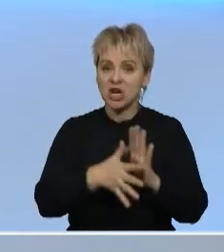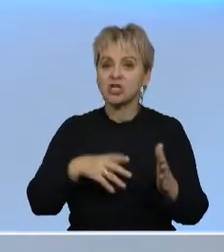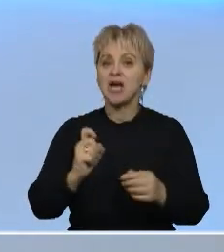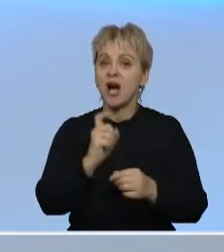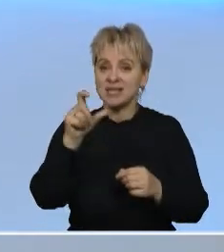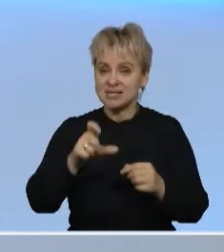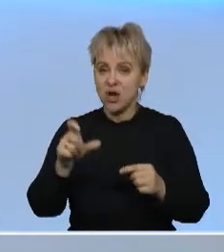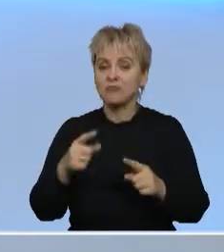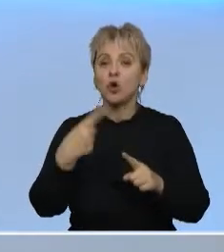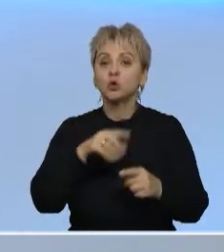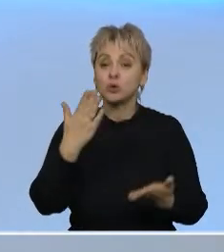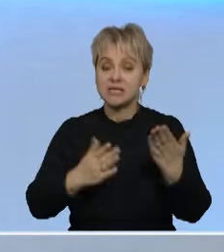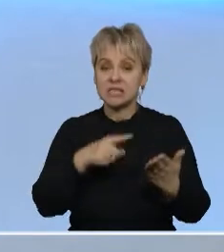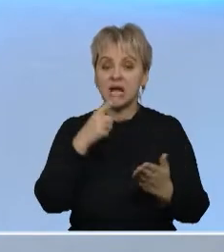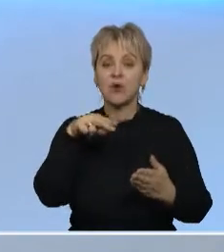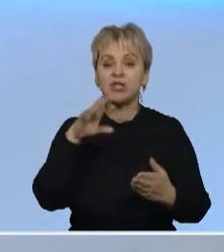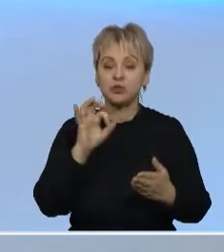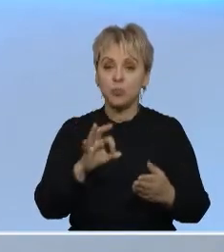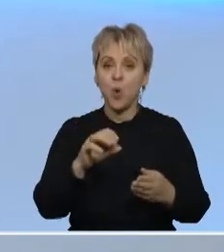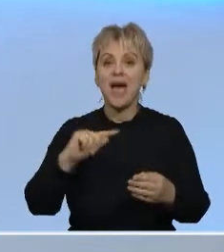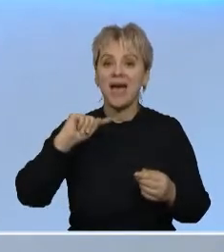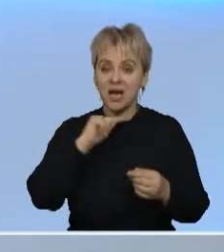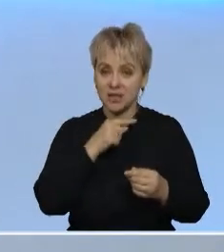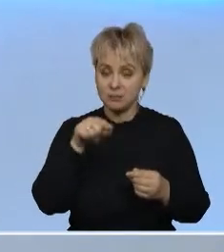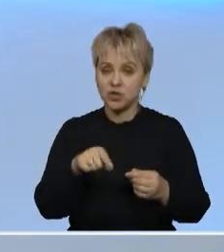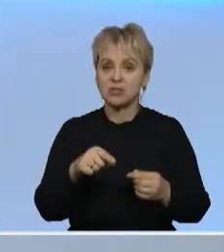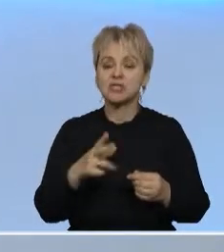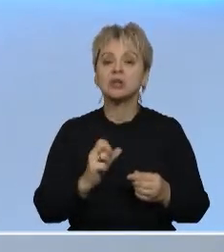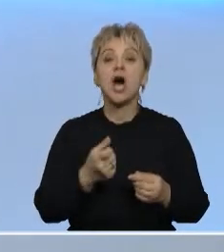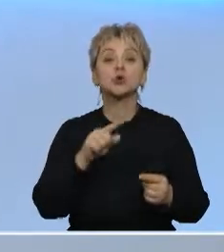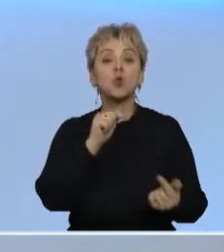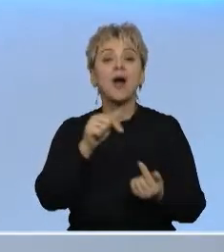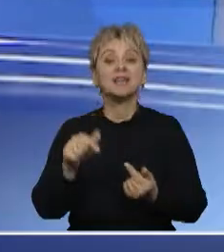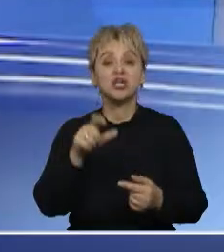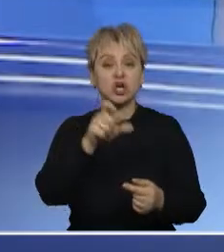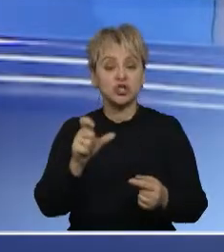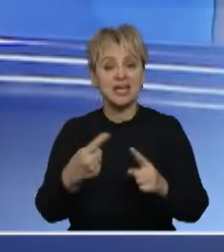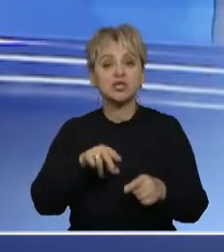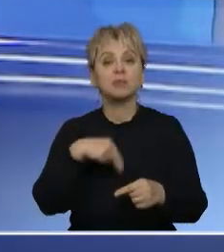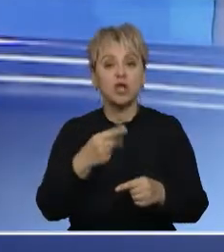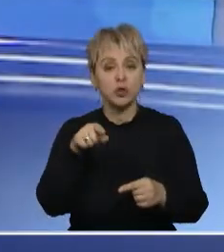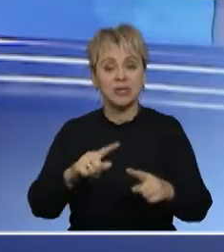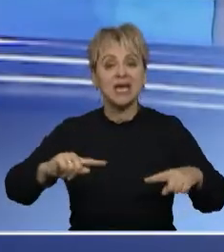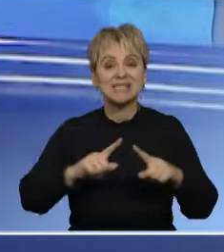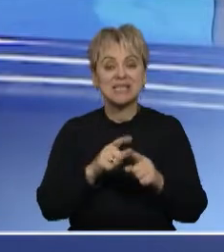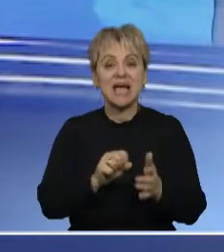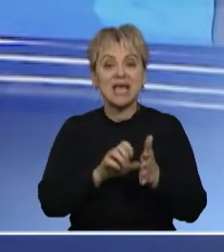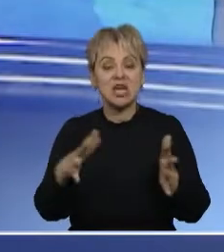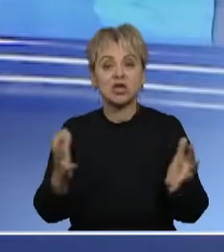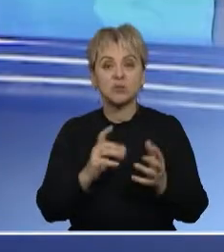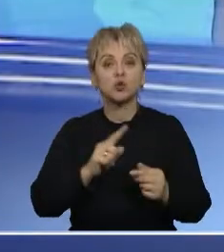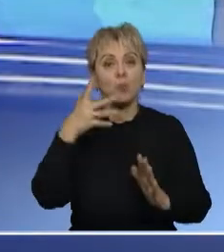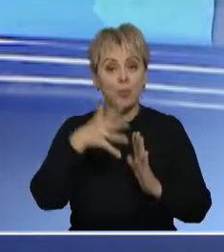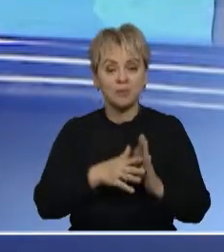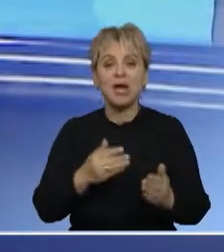собственников. То есть, если говорить по экономичности… Да, у нас что есть... конкретно вот жителям это дает технология энергосбережения, к примеру, чтобы они